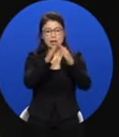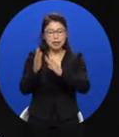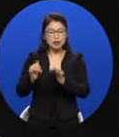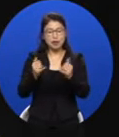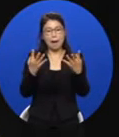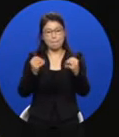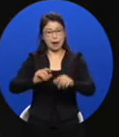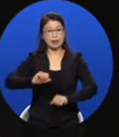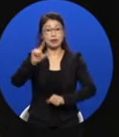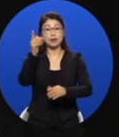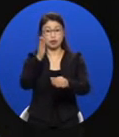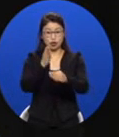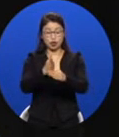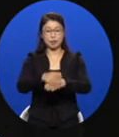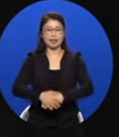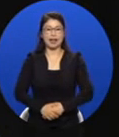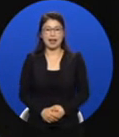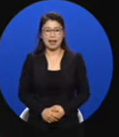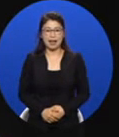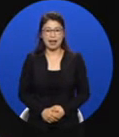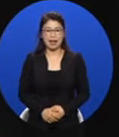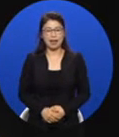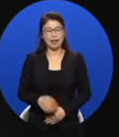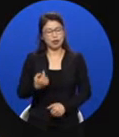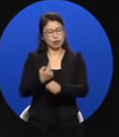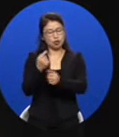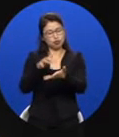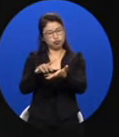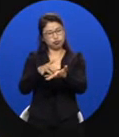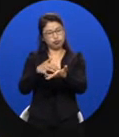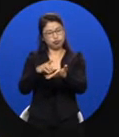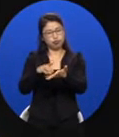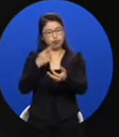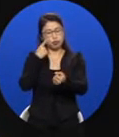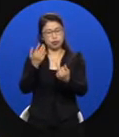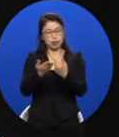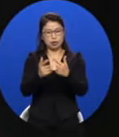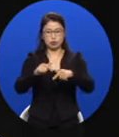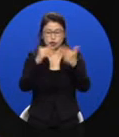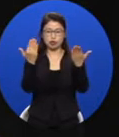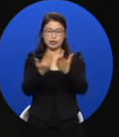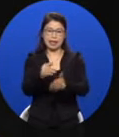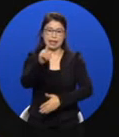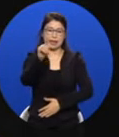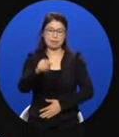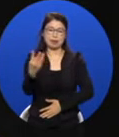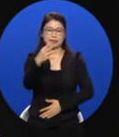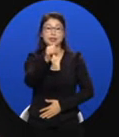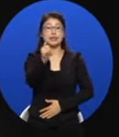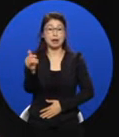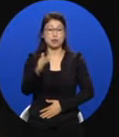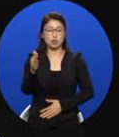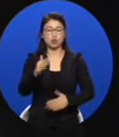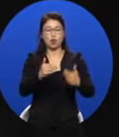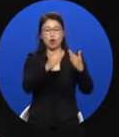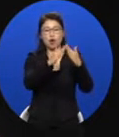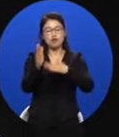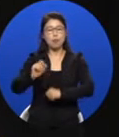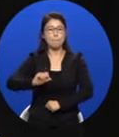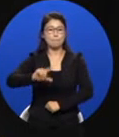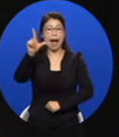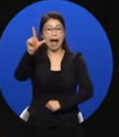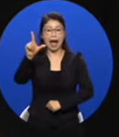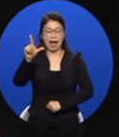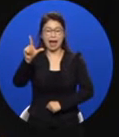이주민들이 많이 오고 있다. 또 보니까 작년 통계 보니까 한 제주도 전체로 1만 한 4천 명 정도가 인구가 증가되고